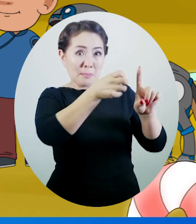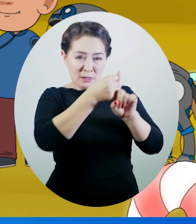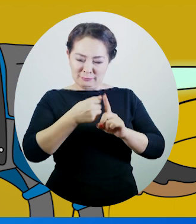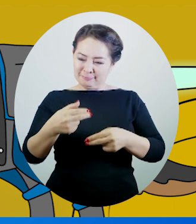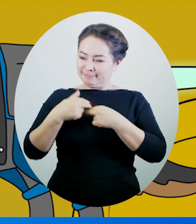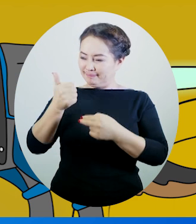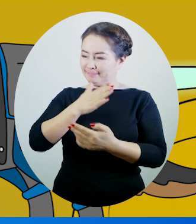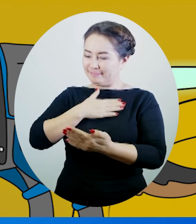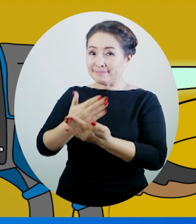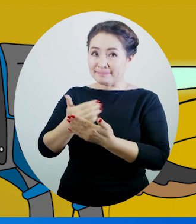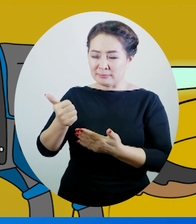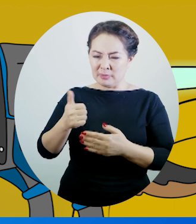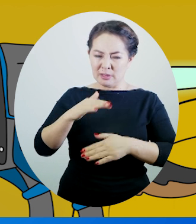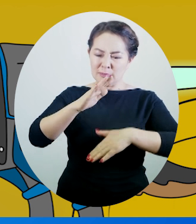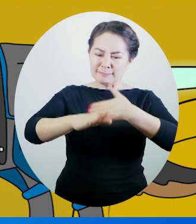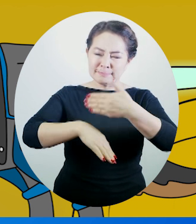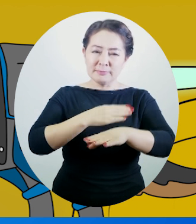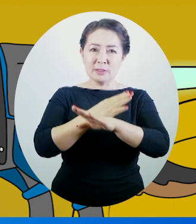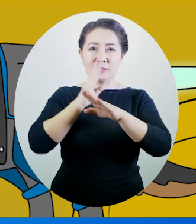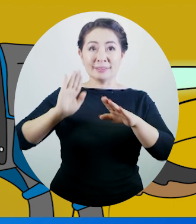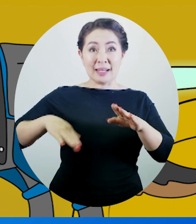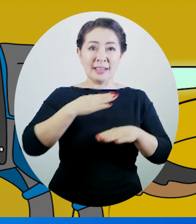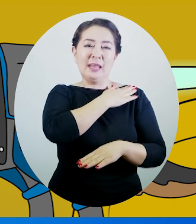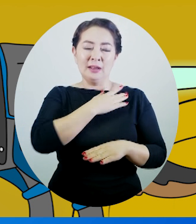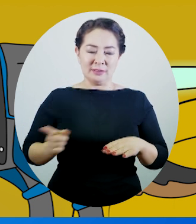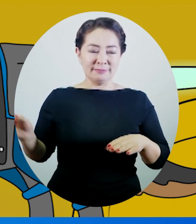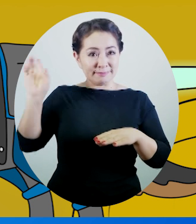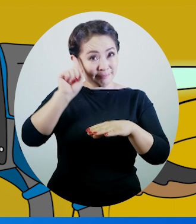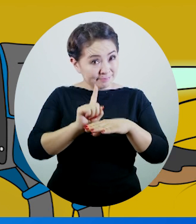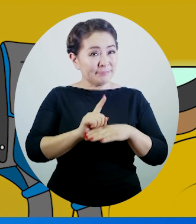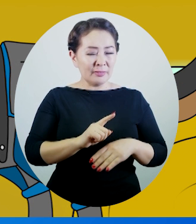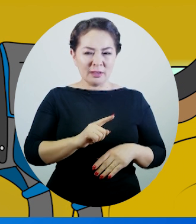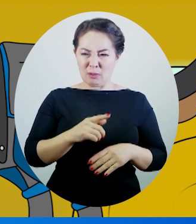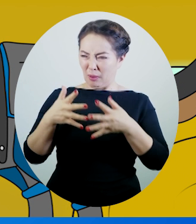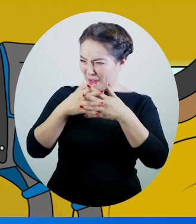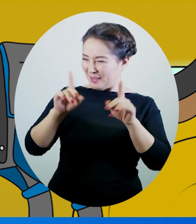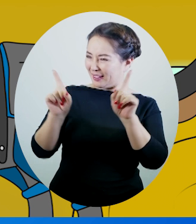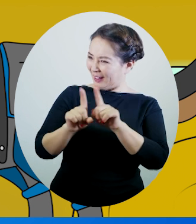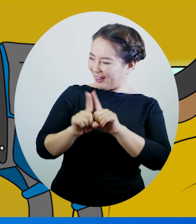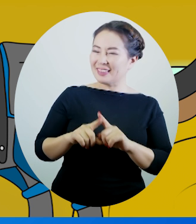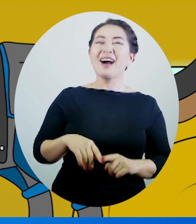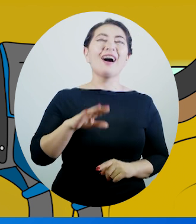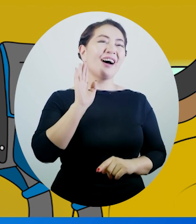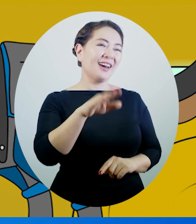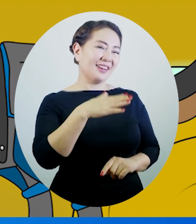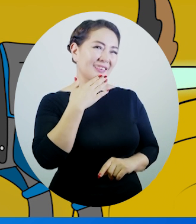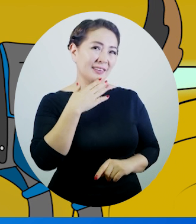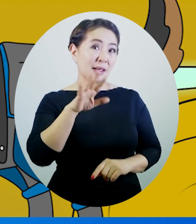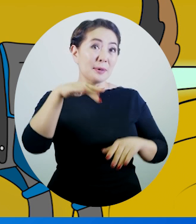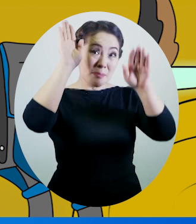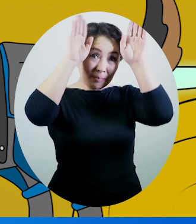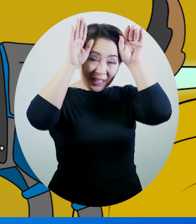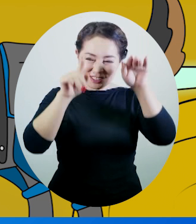нарт. Энэ бүх юм дууссныхан дараа цагдаа нар ирээд арра Америк болцсон үгүй юу?